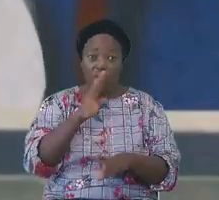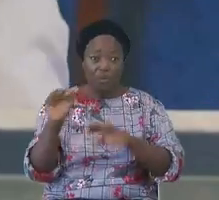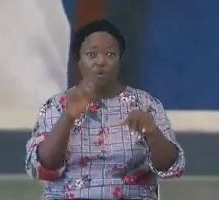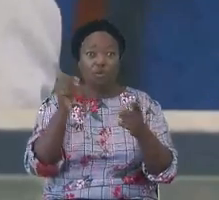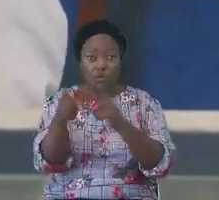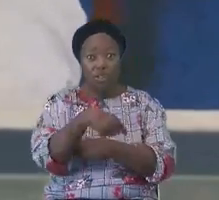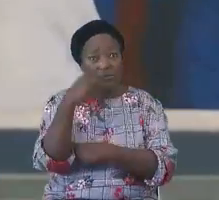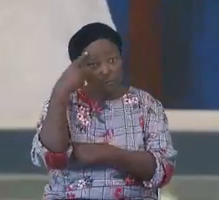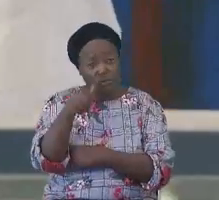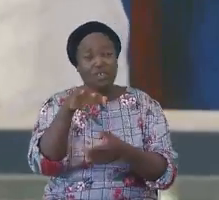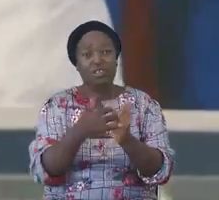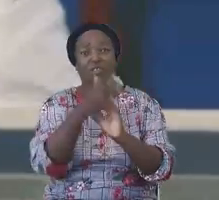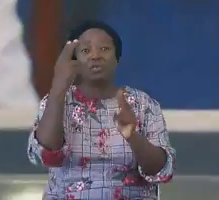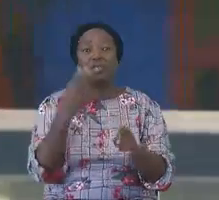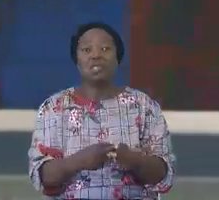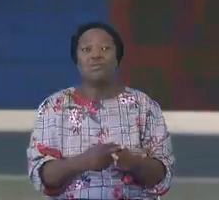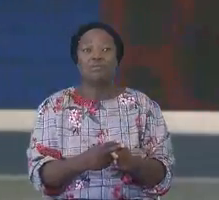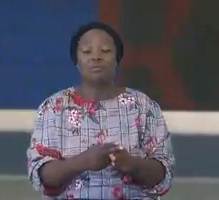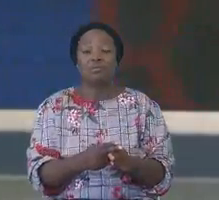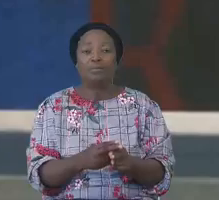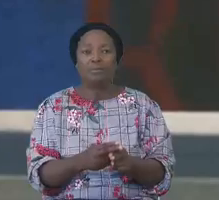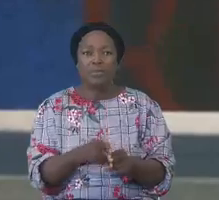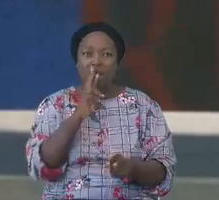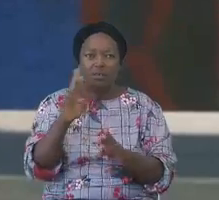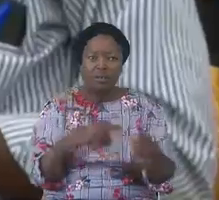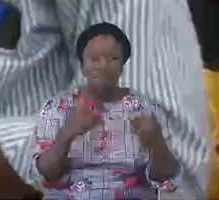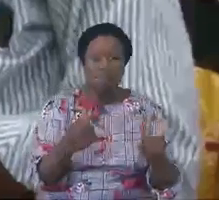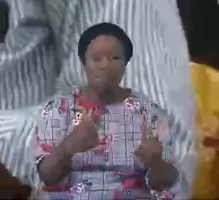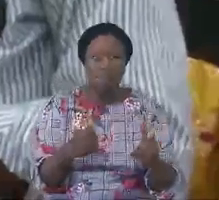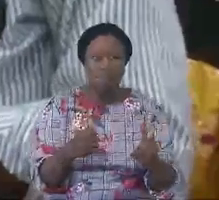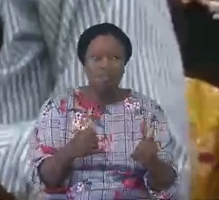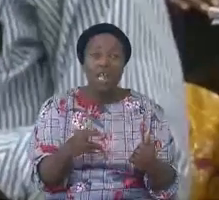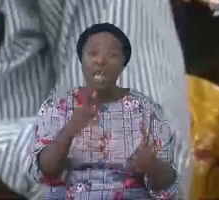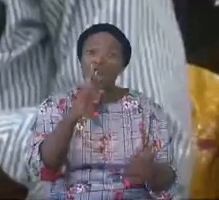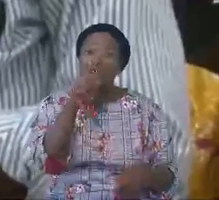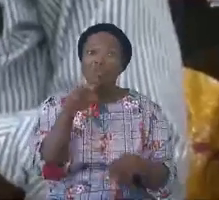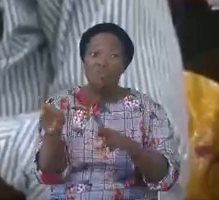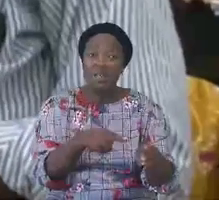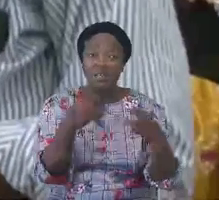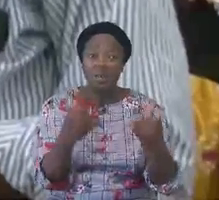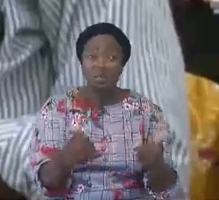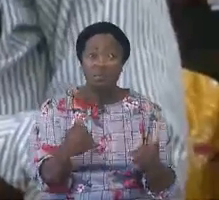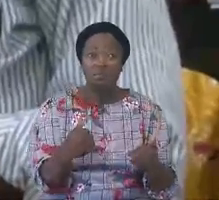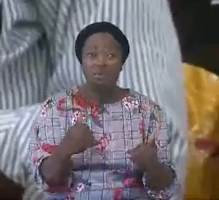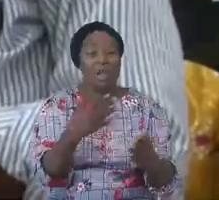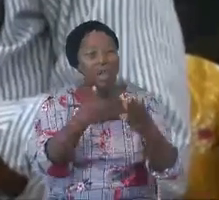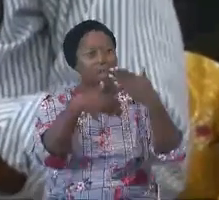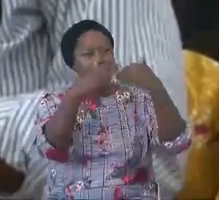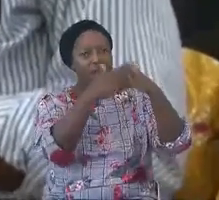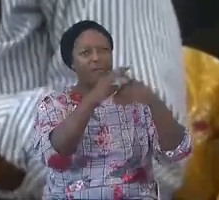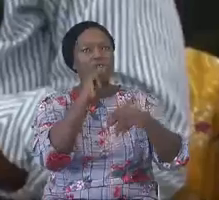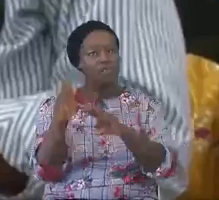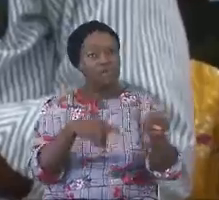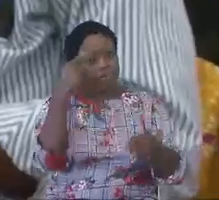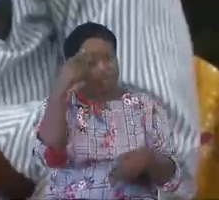tout va fléchir de ma vie. Ce sera fait si tu crois au nom de Jésus. Est-ce que tu es